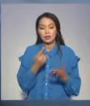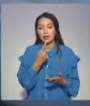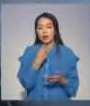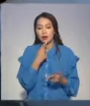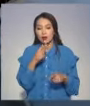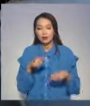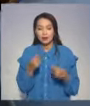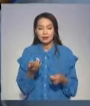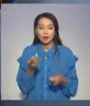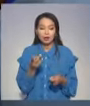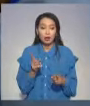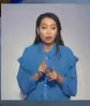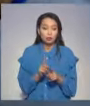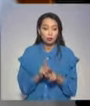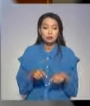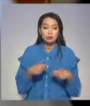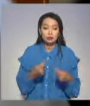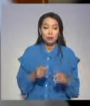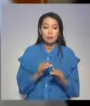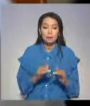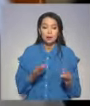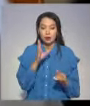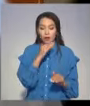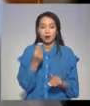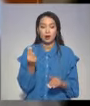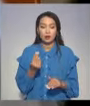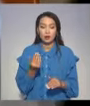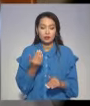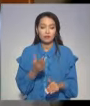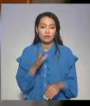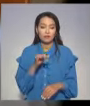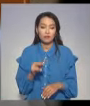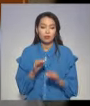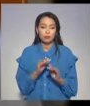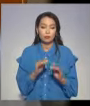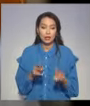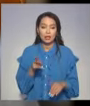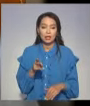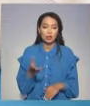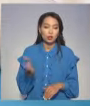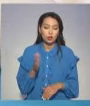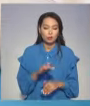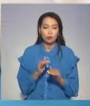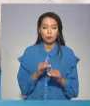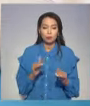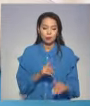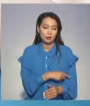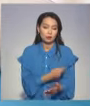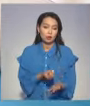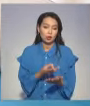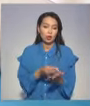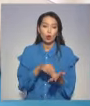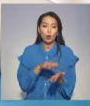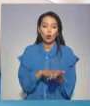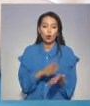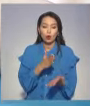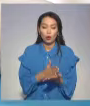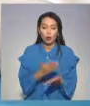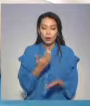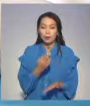ананың сүтімен балаға да беріледі. Астанада қазір ВИЧ-пен ауыратын 2000-ға жуық адам диспансерлік есепте тұр. Оның